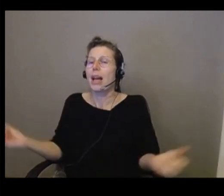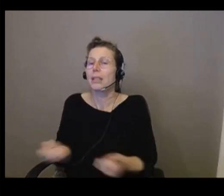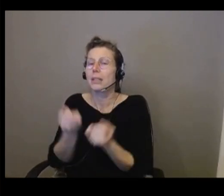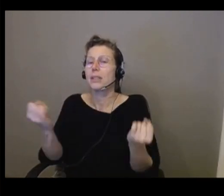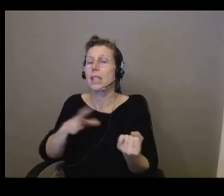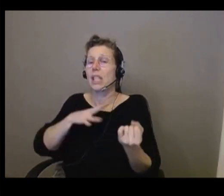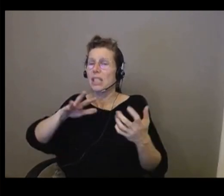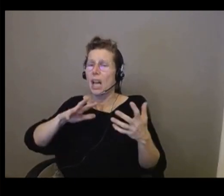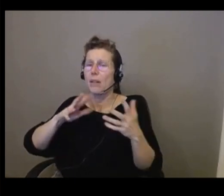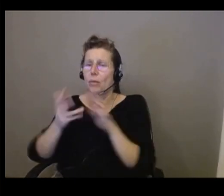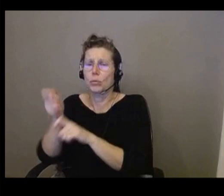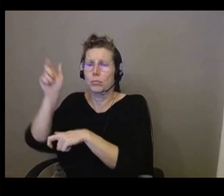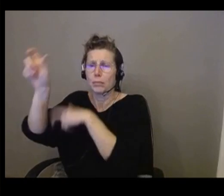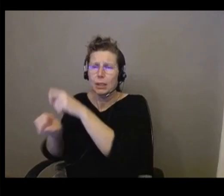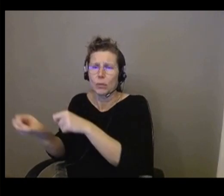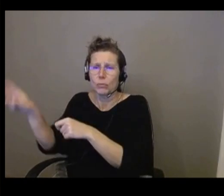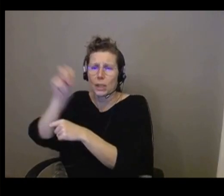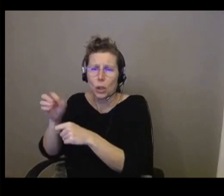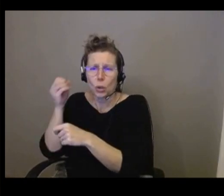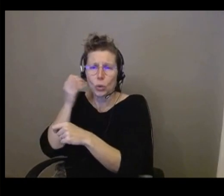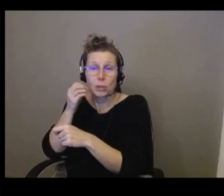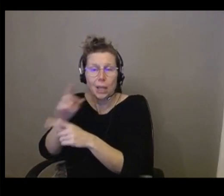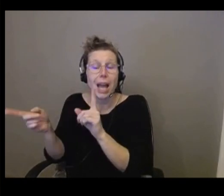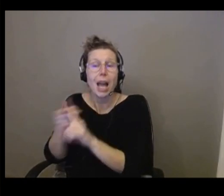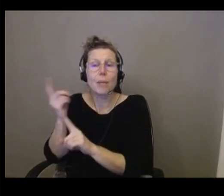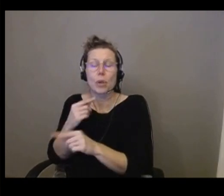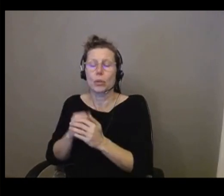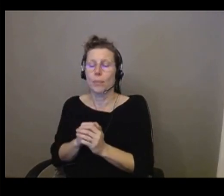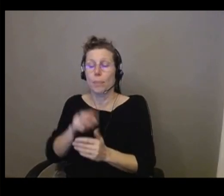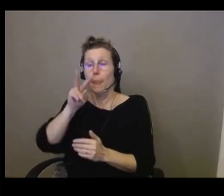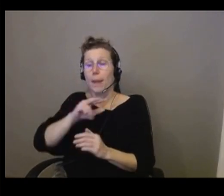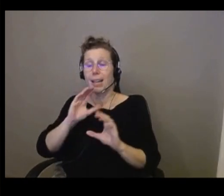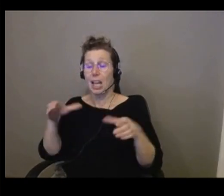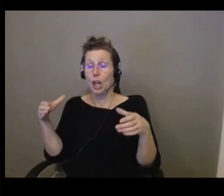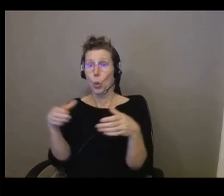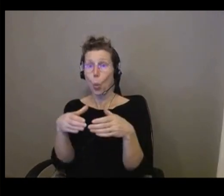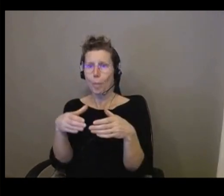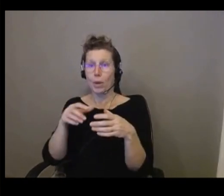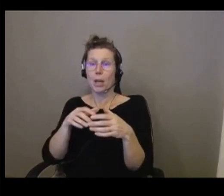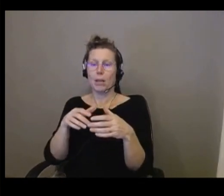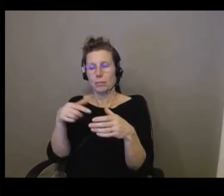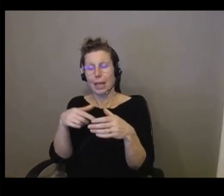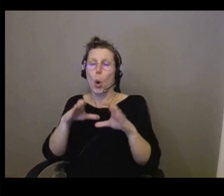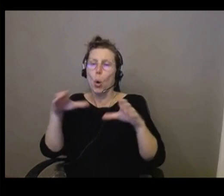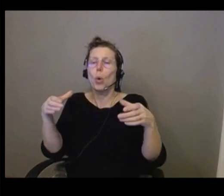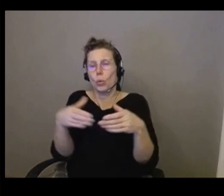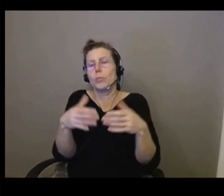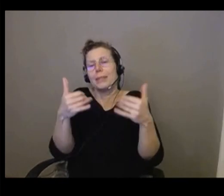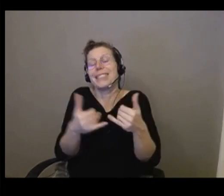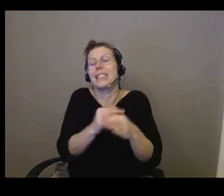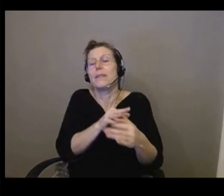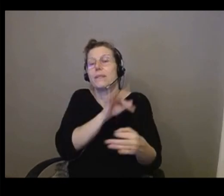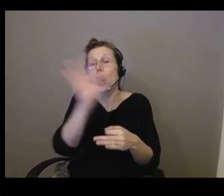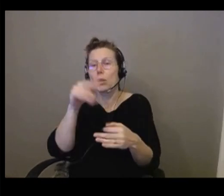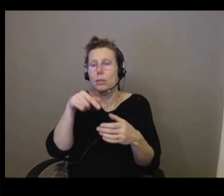volonté très forte de l'ensemble du groupe. Et quand je dis du groupe, c'est évidemment en France, mais pas que. Mon directeur